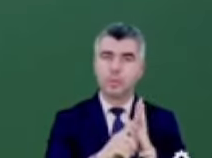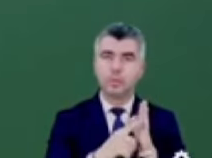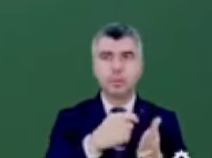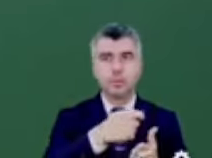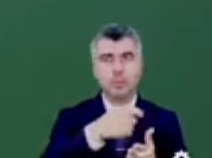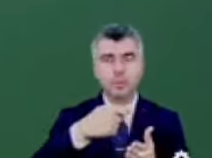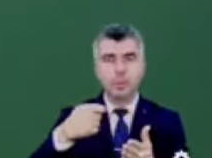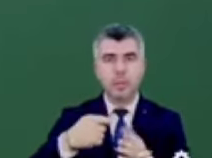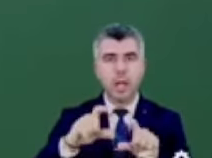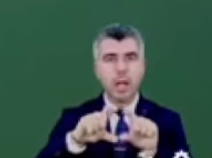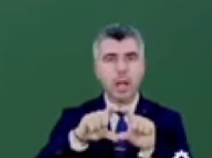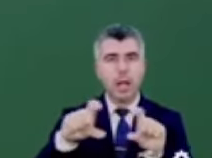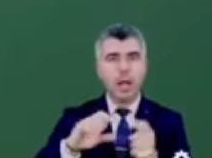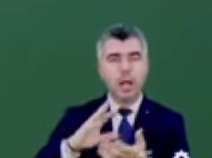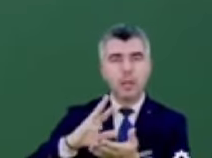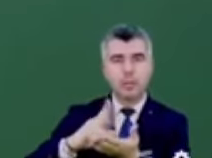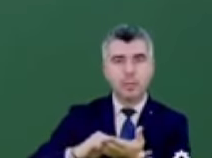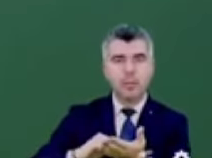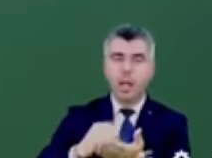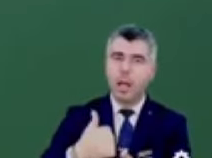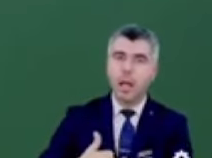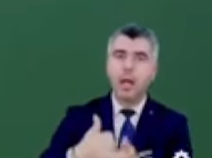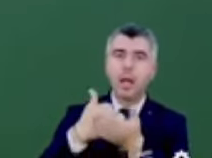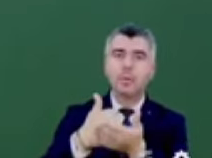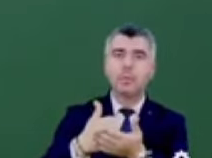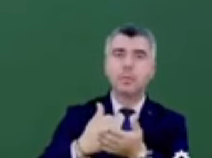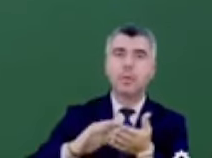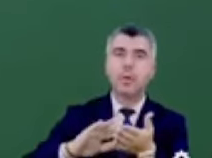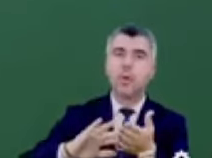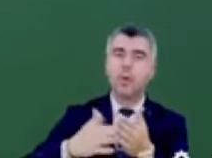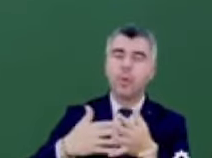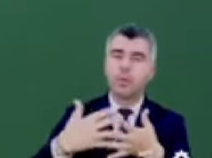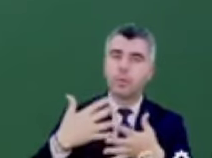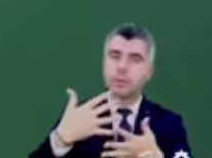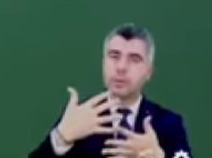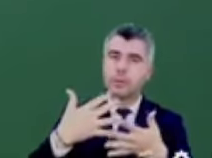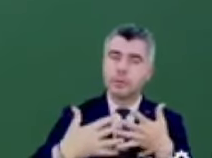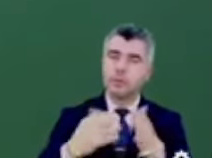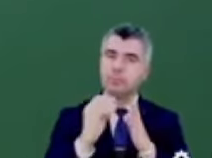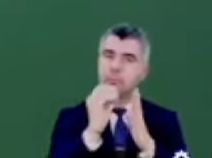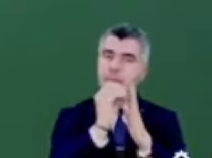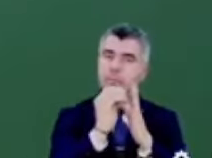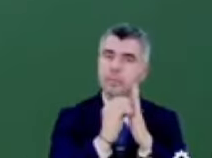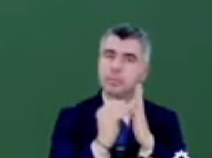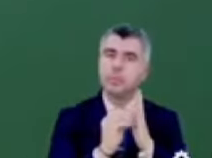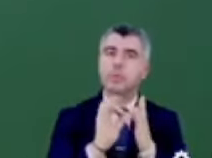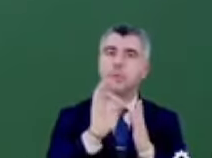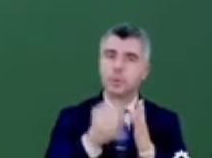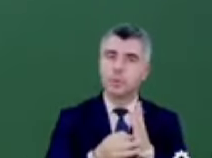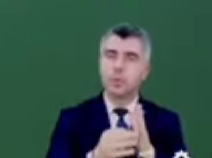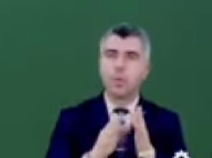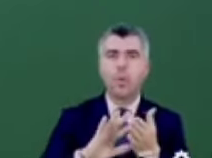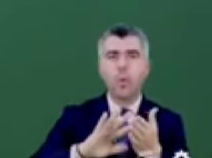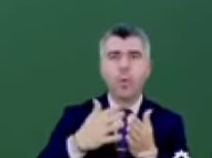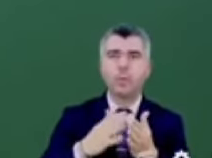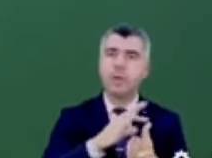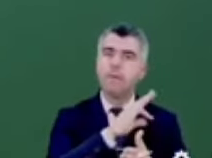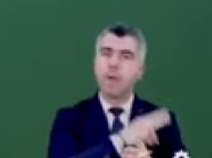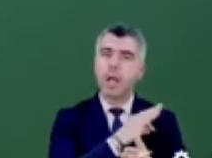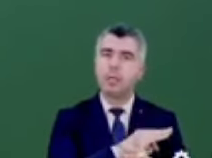بطاقه الشخص في وضعيه اعاقه وغادي يساعدنا كثير باش نحطوا واحد معاير موضوعيه باش حتى شي واحد ما